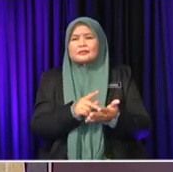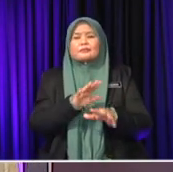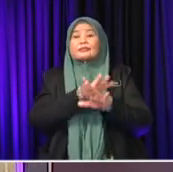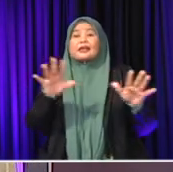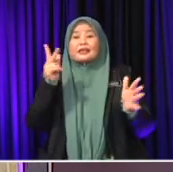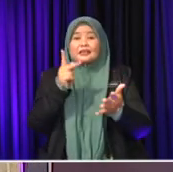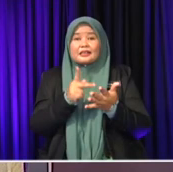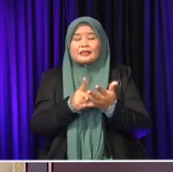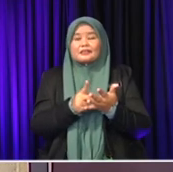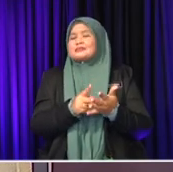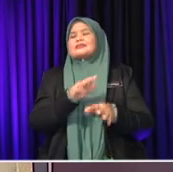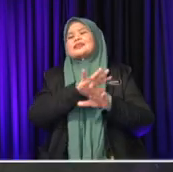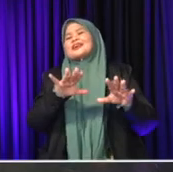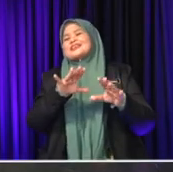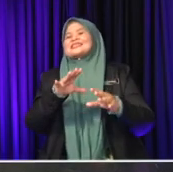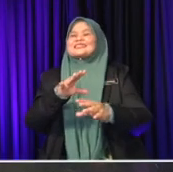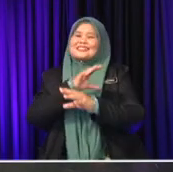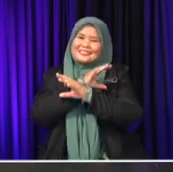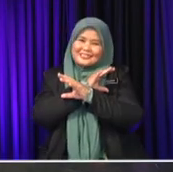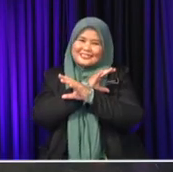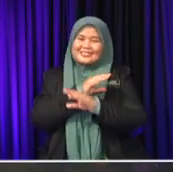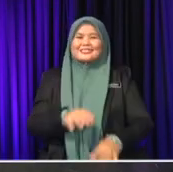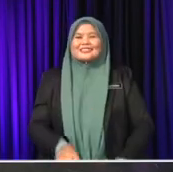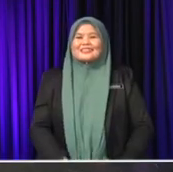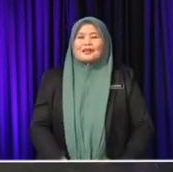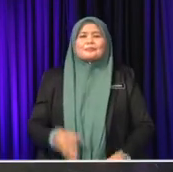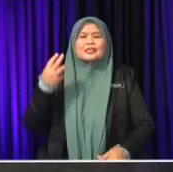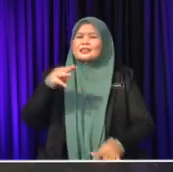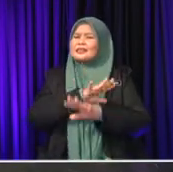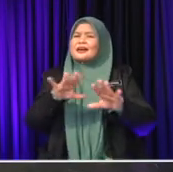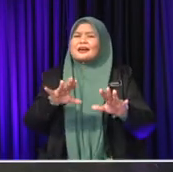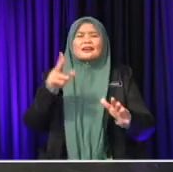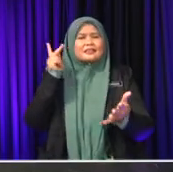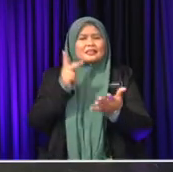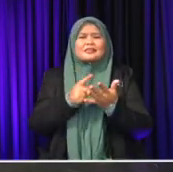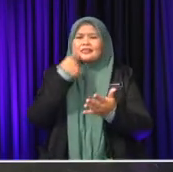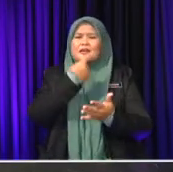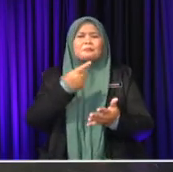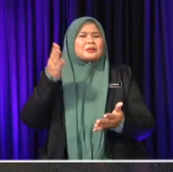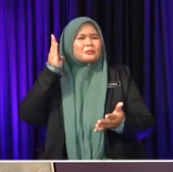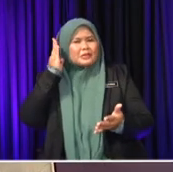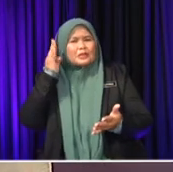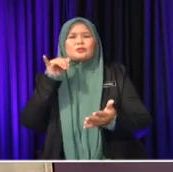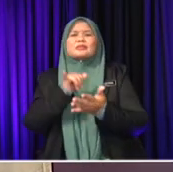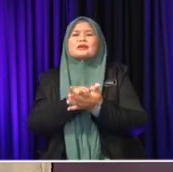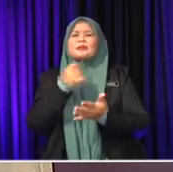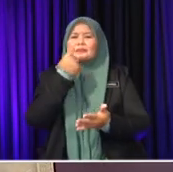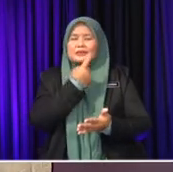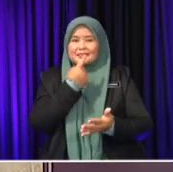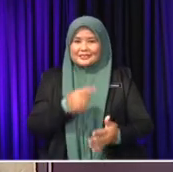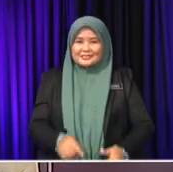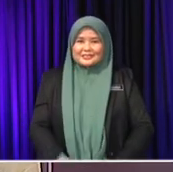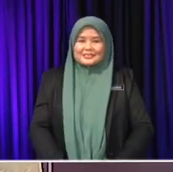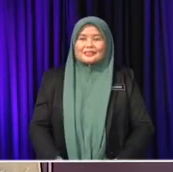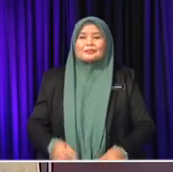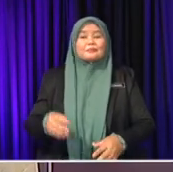jika tak kenal maka tak cinta mereka tak kenal maka mereka tak cinta dengan